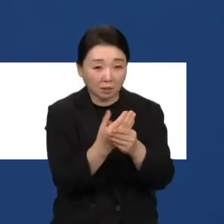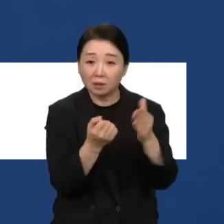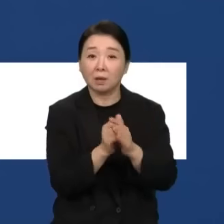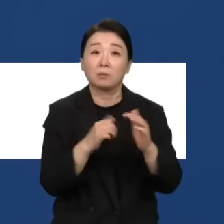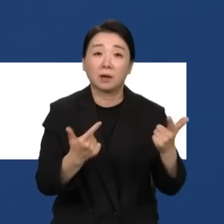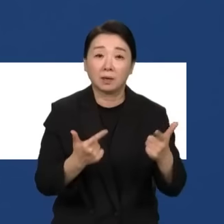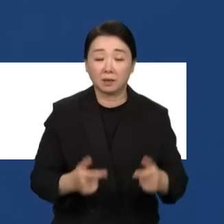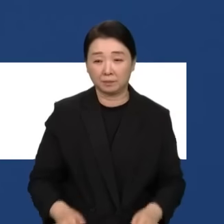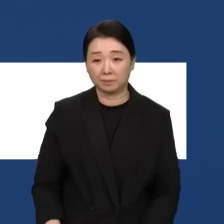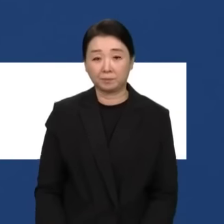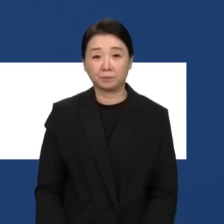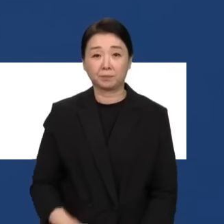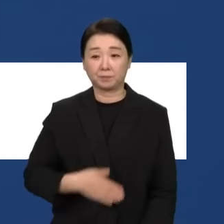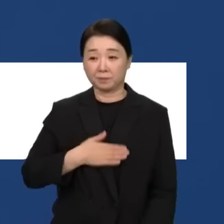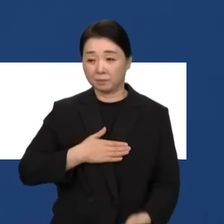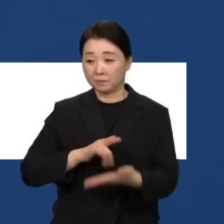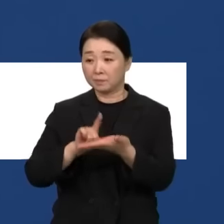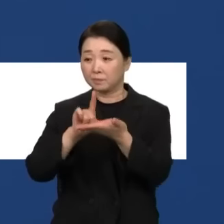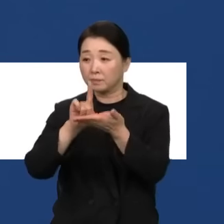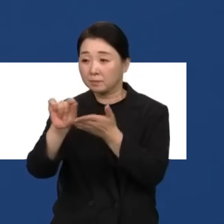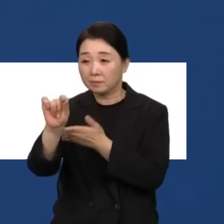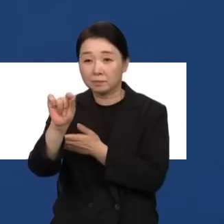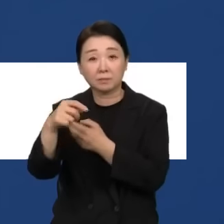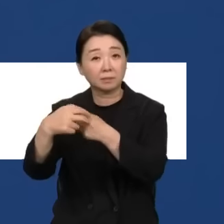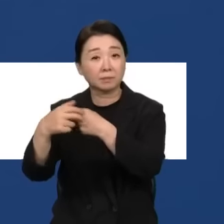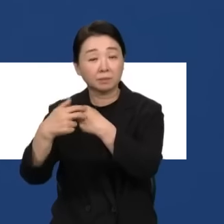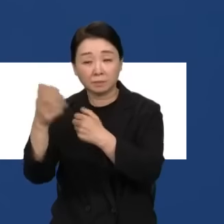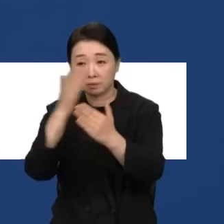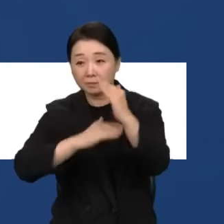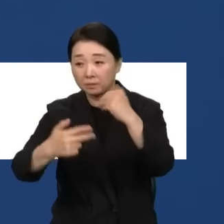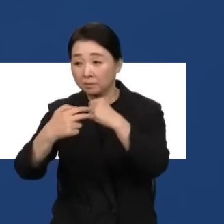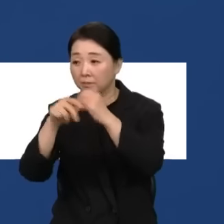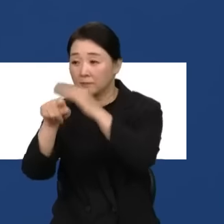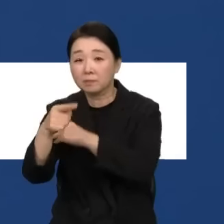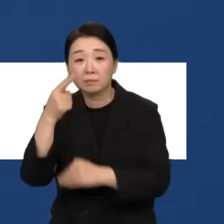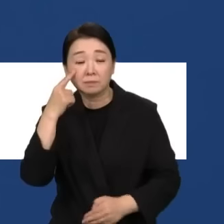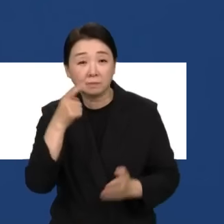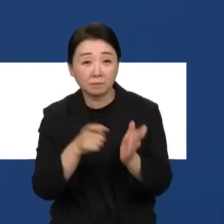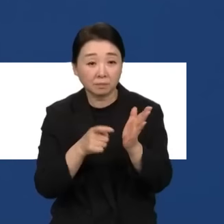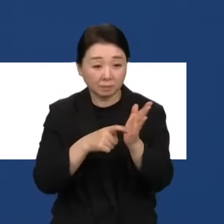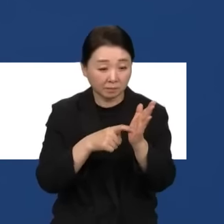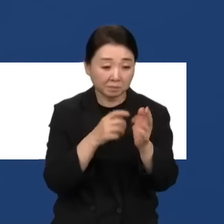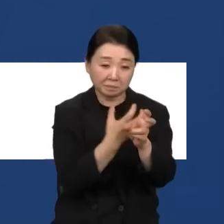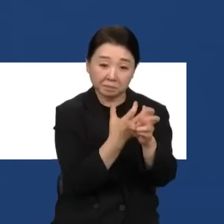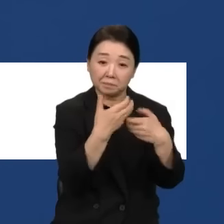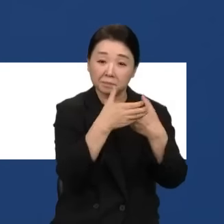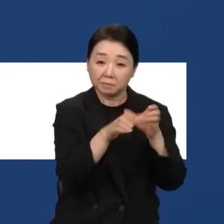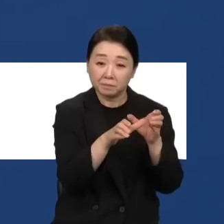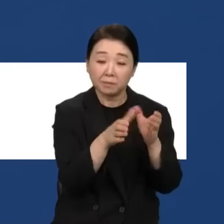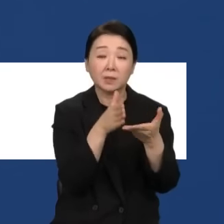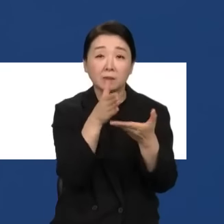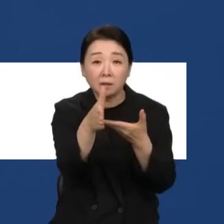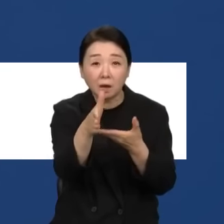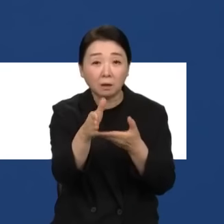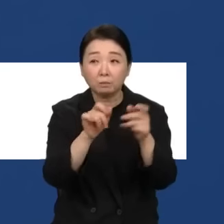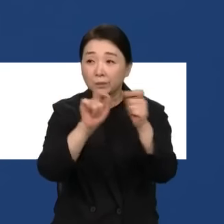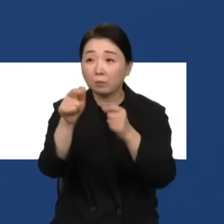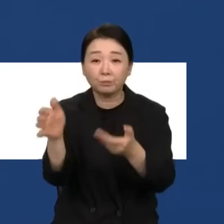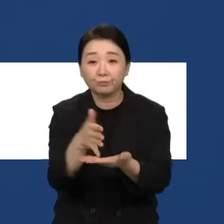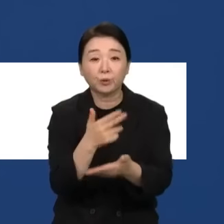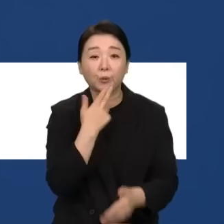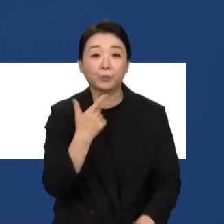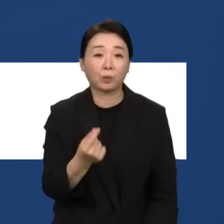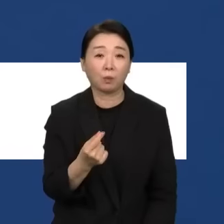지방에 이런 종합병원이나 공공 병원을가 보면은 응급실 응급의학과 의사가 거의 없어요